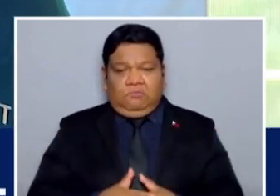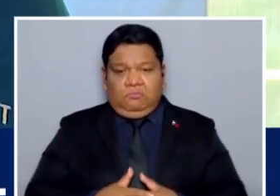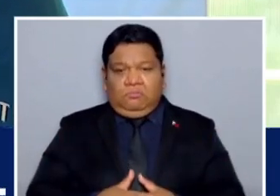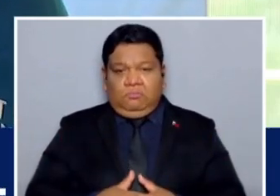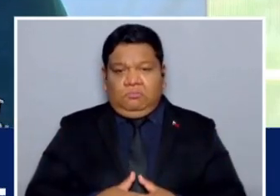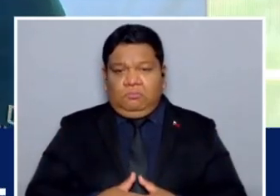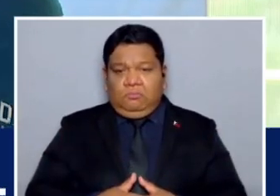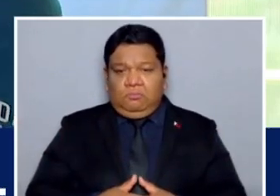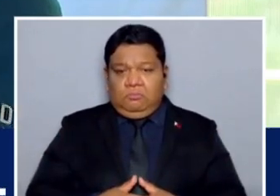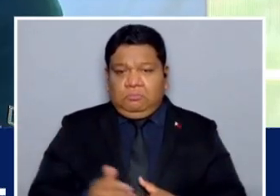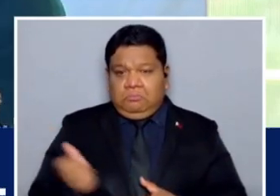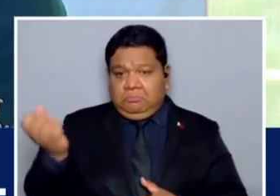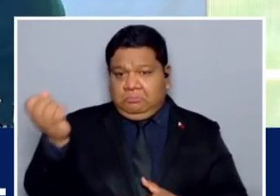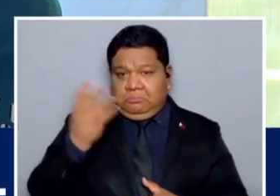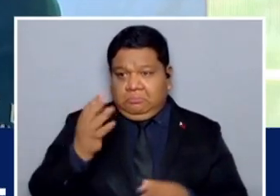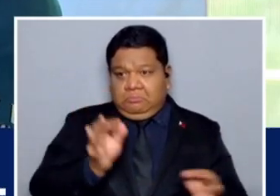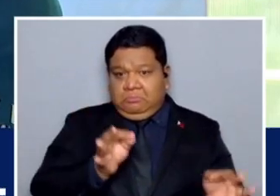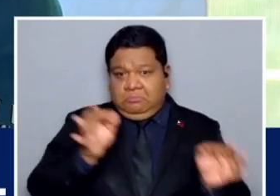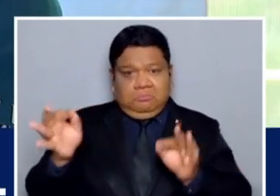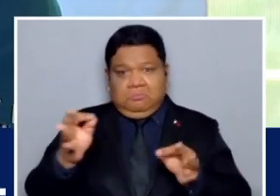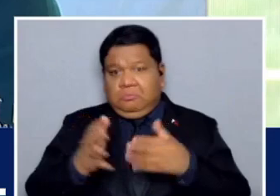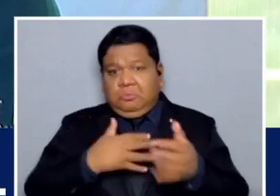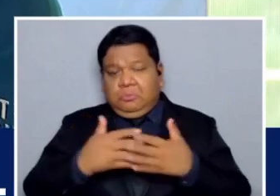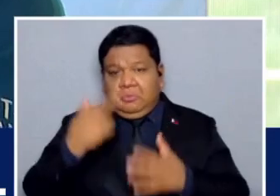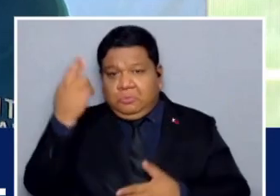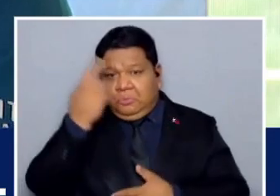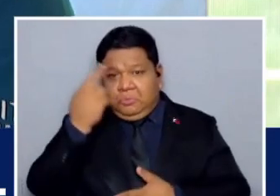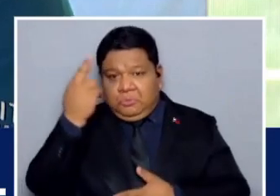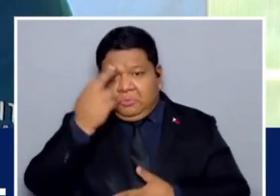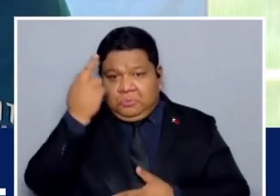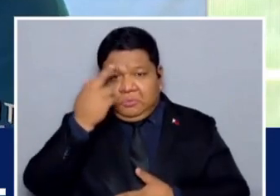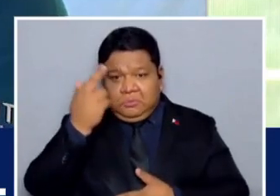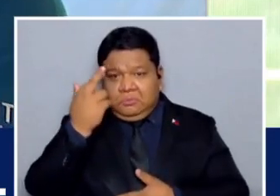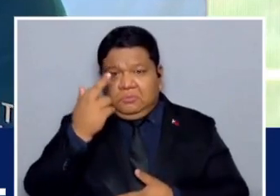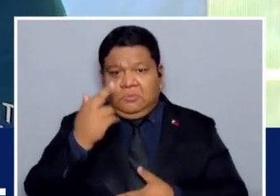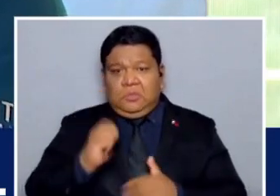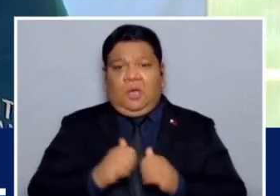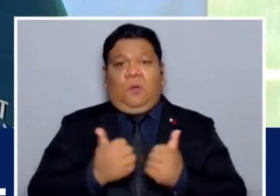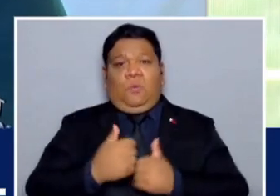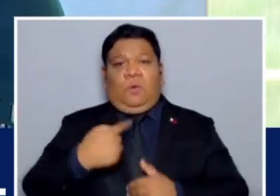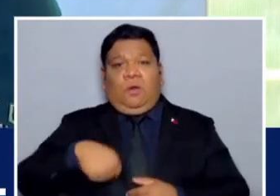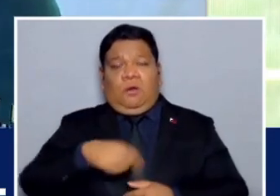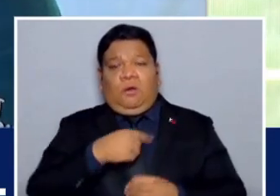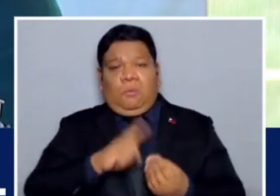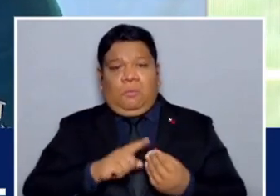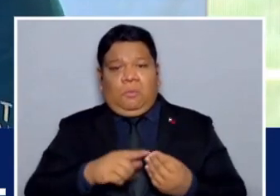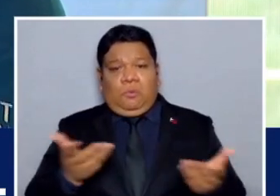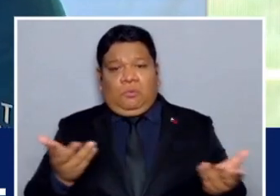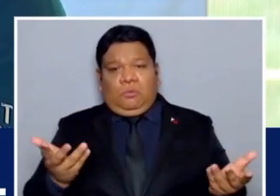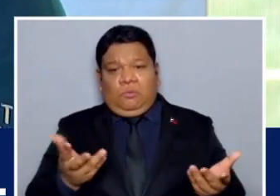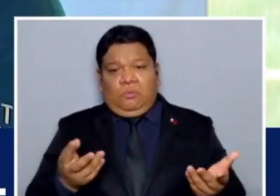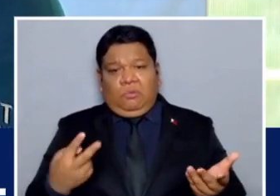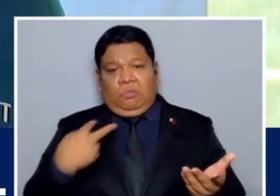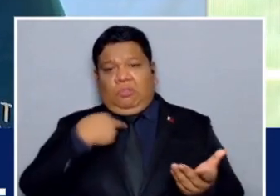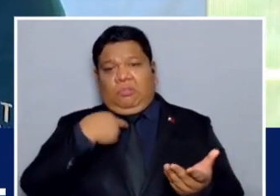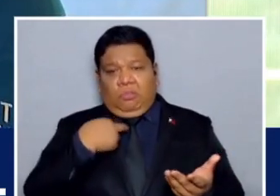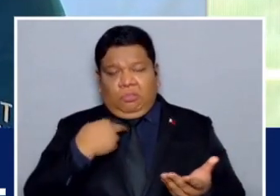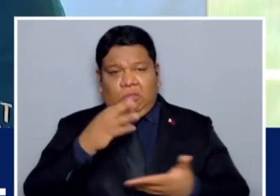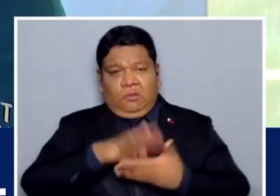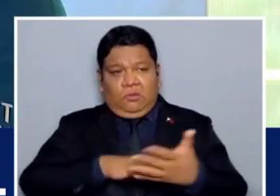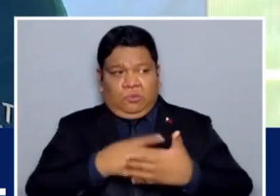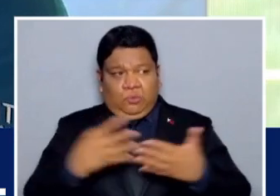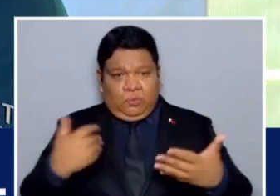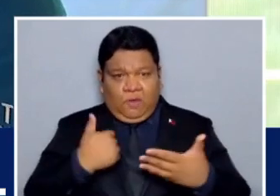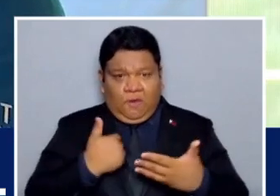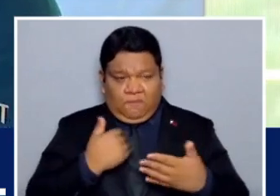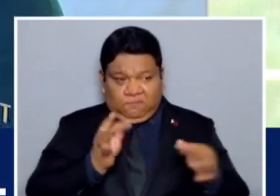Biglang iuusog for whatever reason they have. Paano naman kami? Paano kami mga nakaschedule na on that